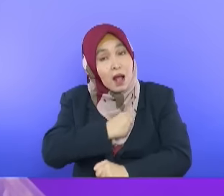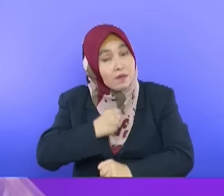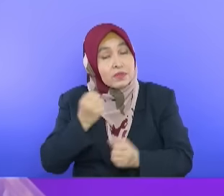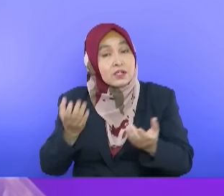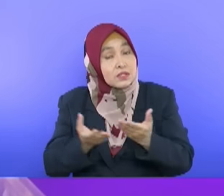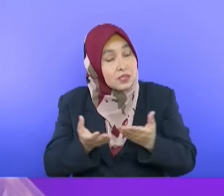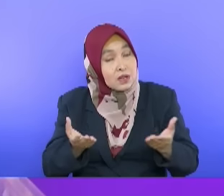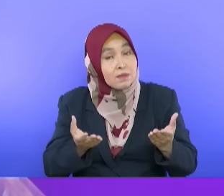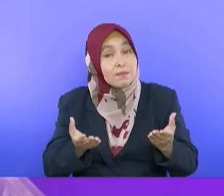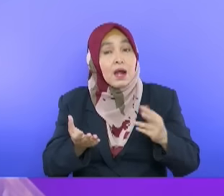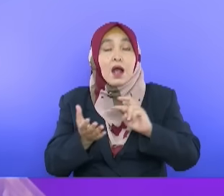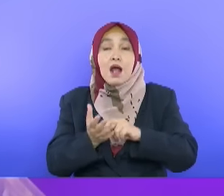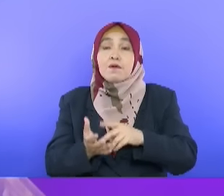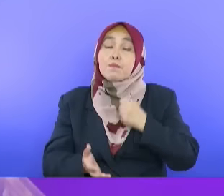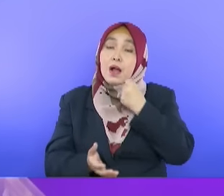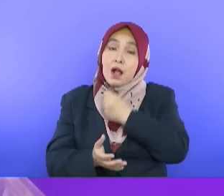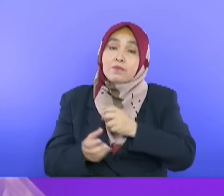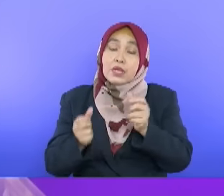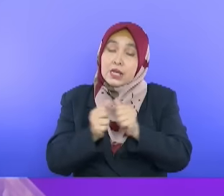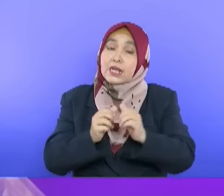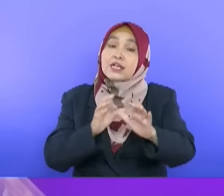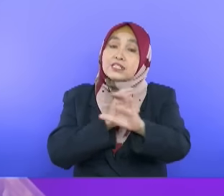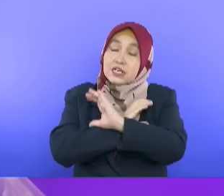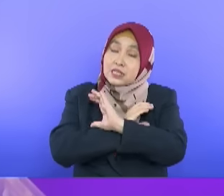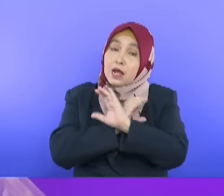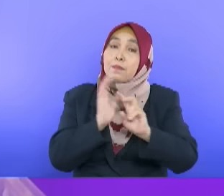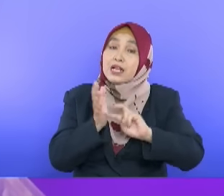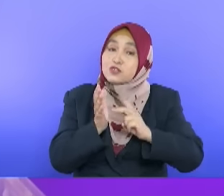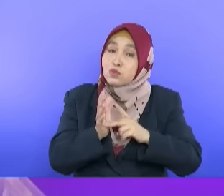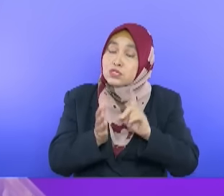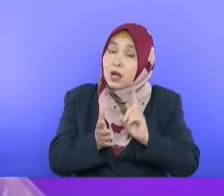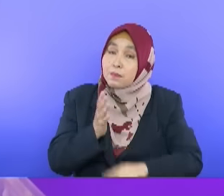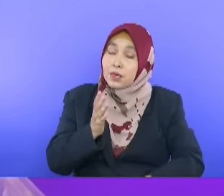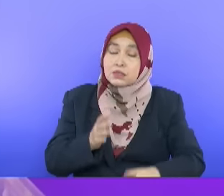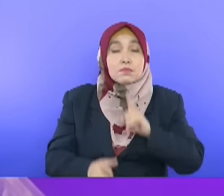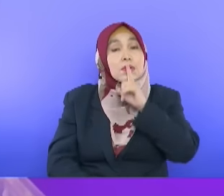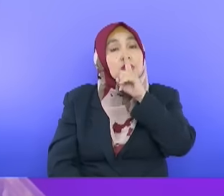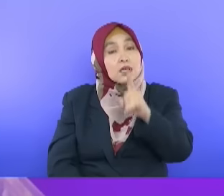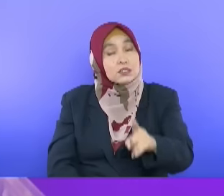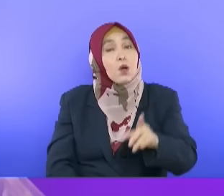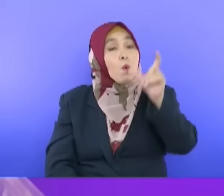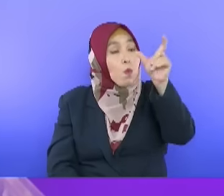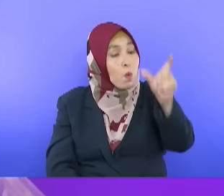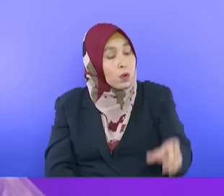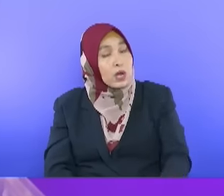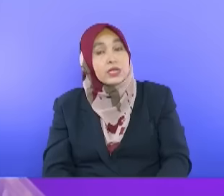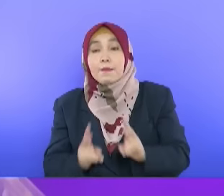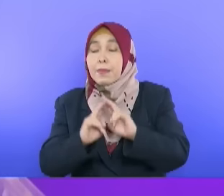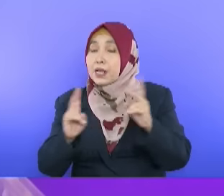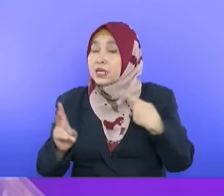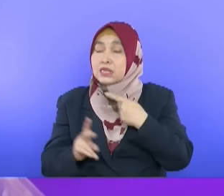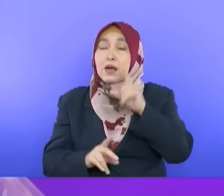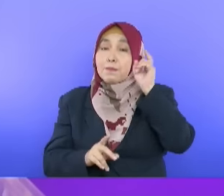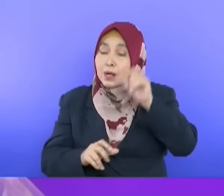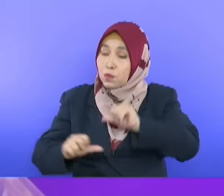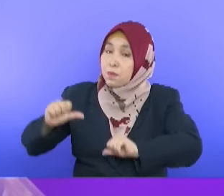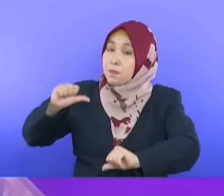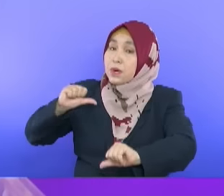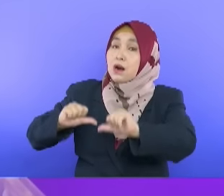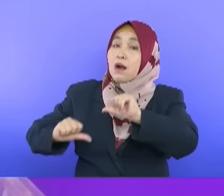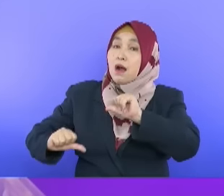maksudnya adalah maaf dengan kecintaan maksudnya ialah apa sebenarnya orang yang paling kita perlu berakhlak